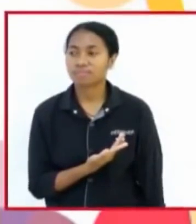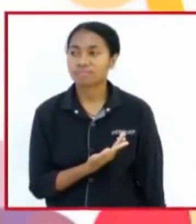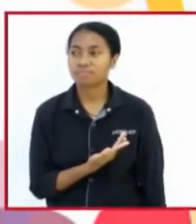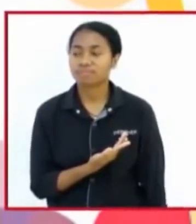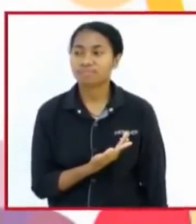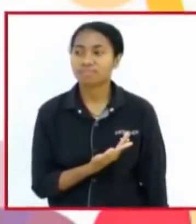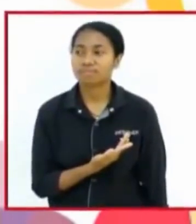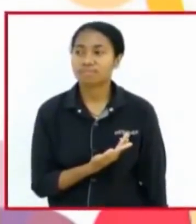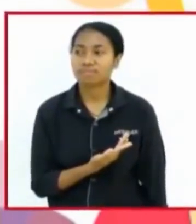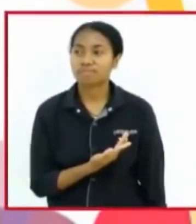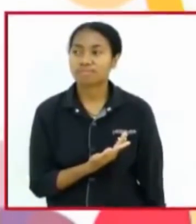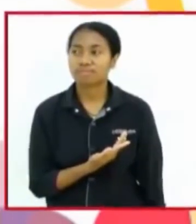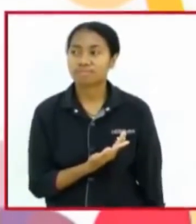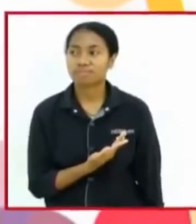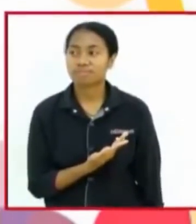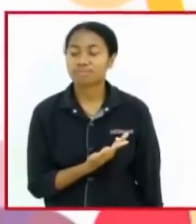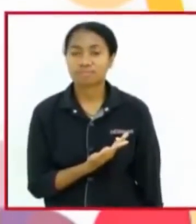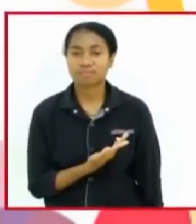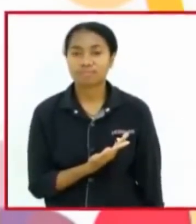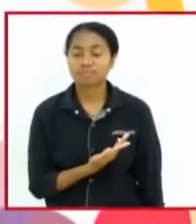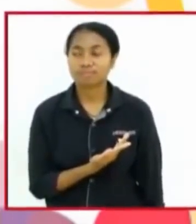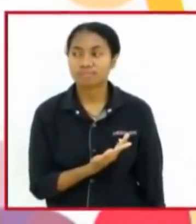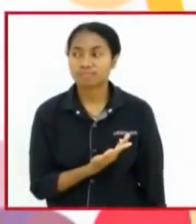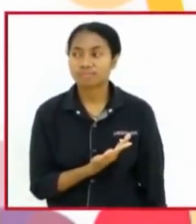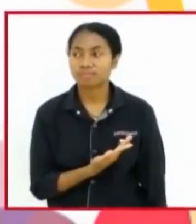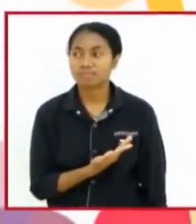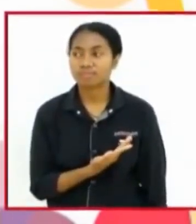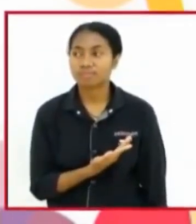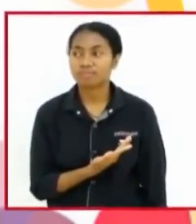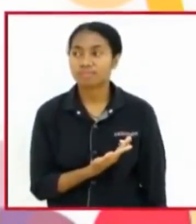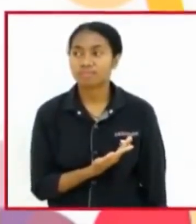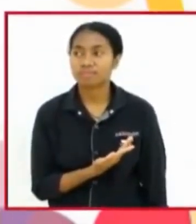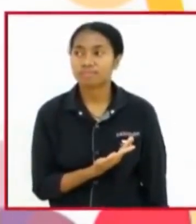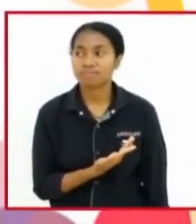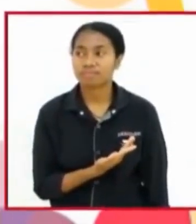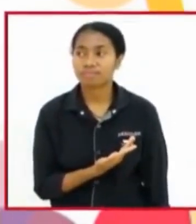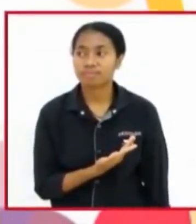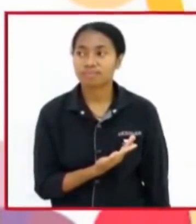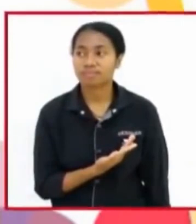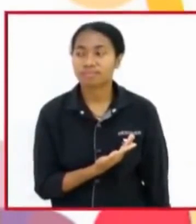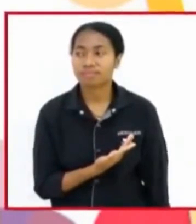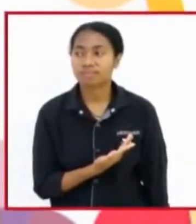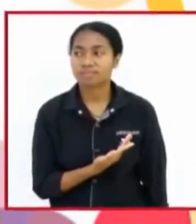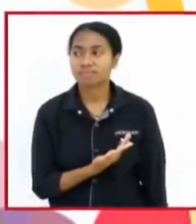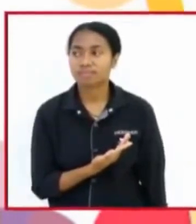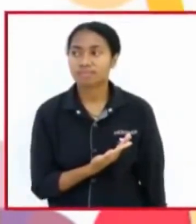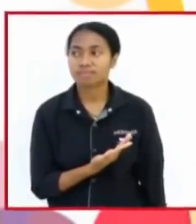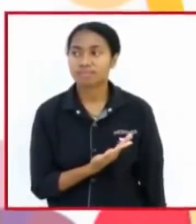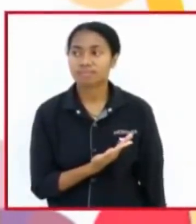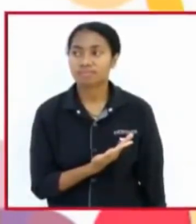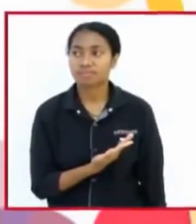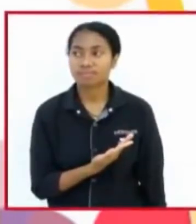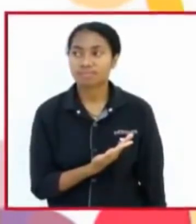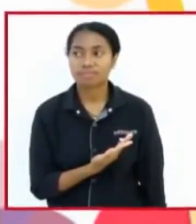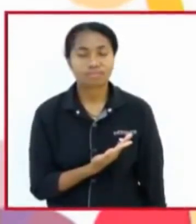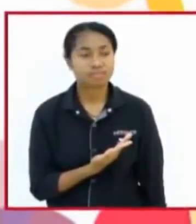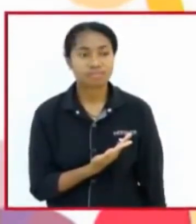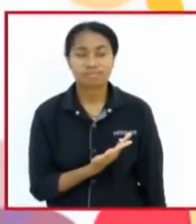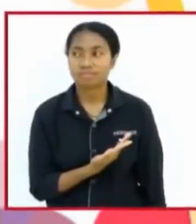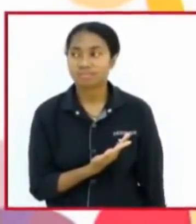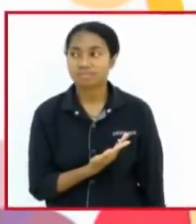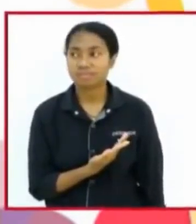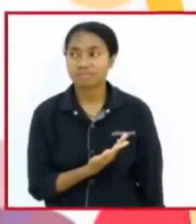begitu Teguh agar Israel mampu selamat sebagai negara Mandiri setiap orang Israel berperang bagi kesatuan kasih